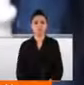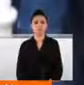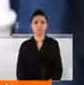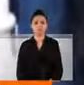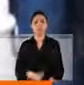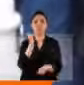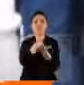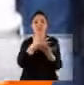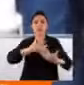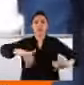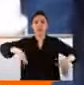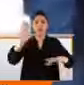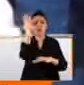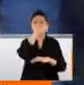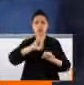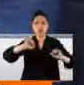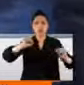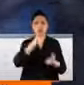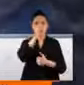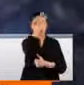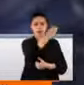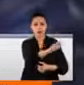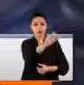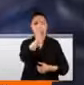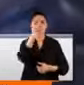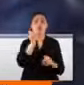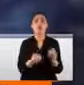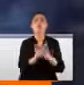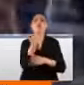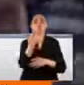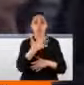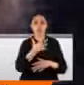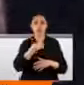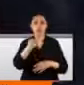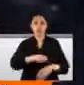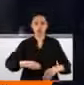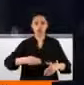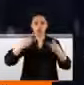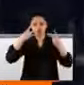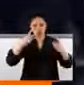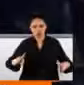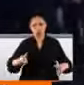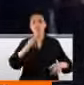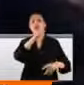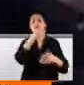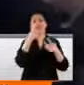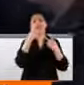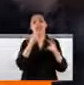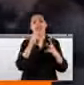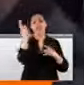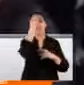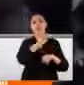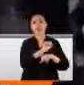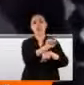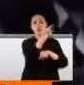Cenaze töreninde soğukkanlılığını koruyan Er Sezgin otopsi raporu çıkmadan suçunu itiraf etti ve tutuklandı. Kuzey Efe'nin annesi